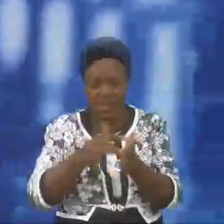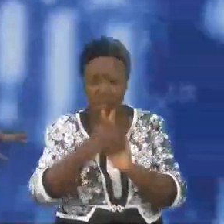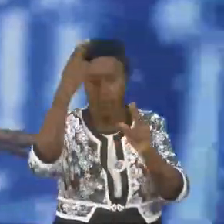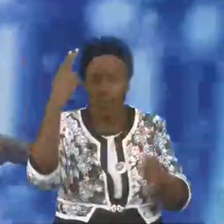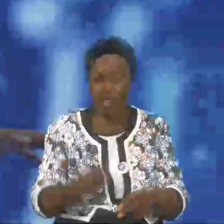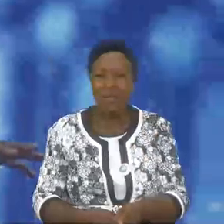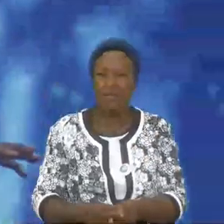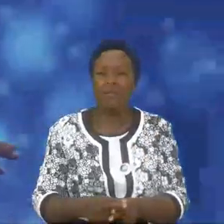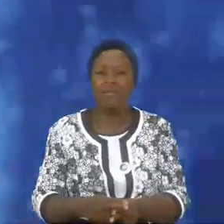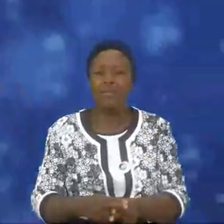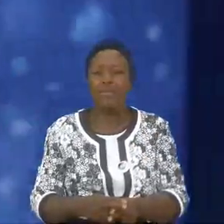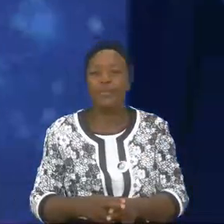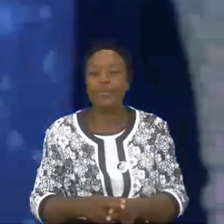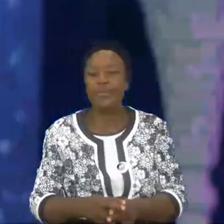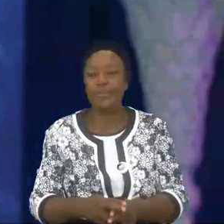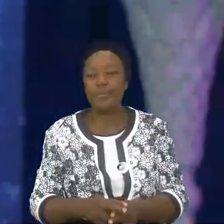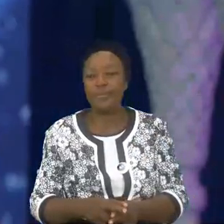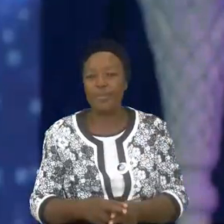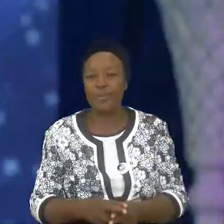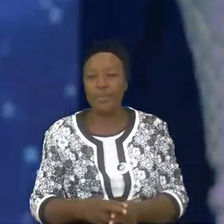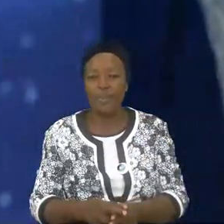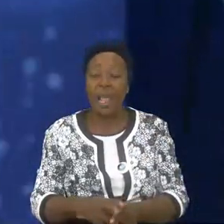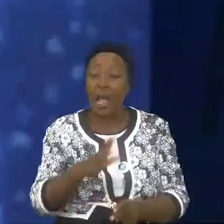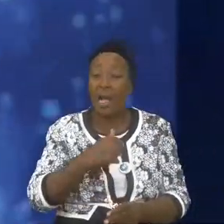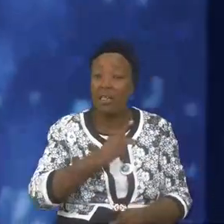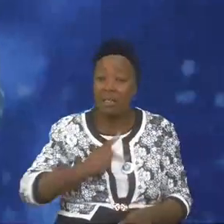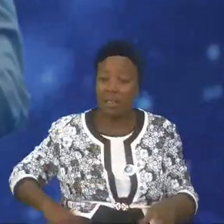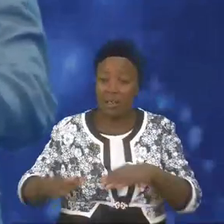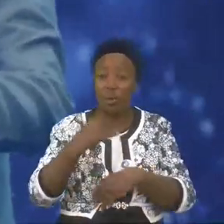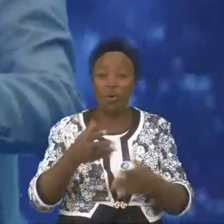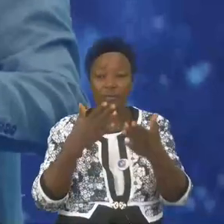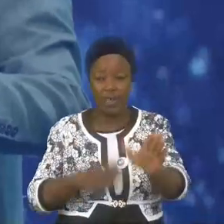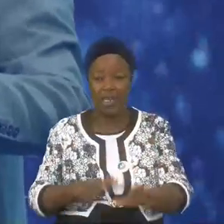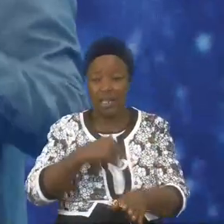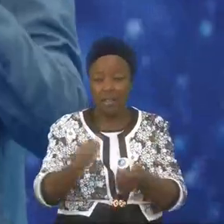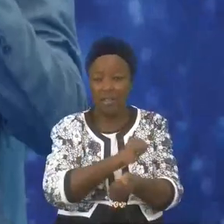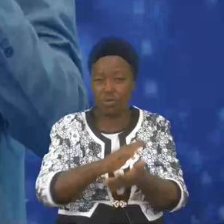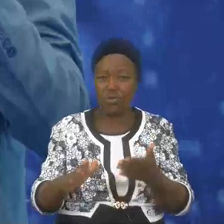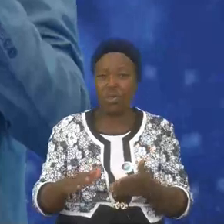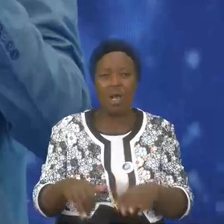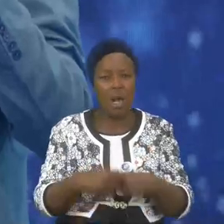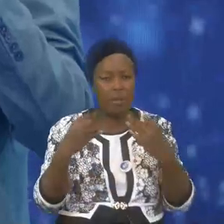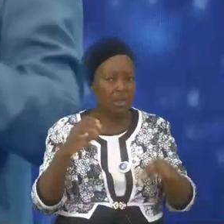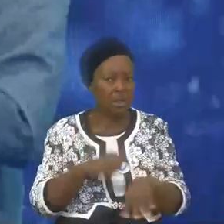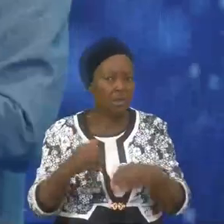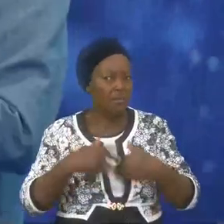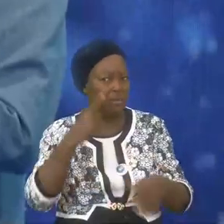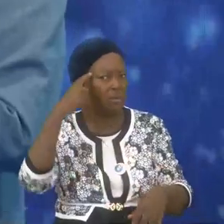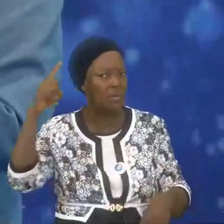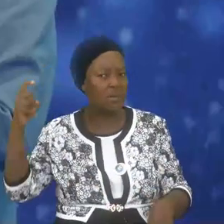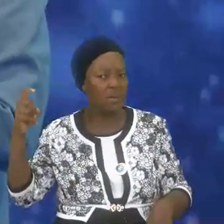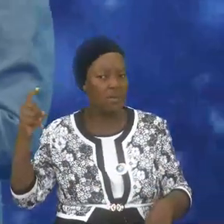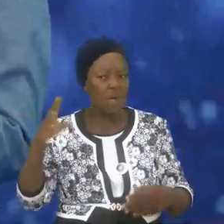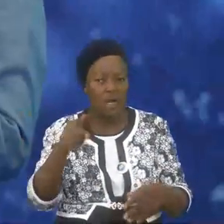de Jésus. Et le règne de la mort et de la destruction. Combien de fois as-tu